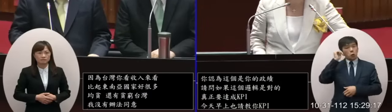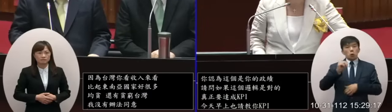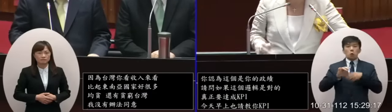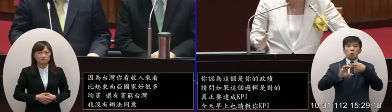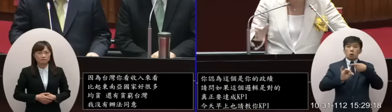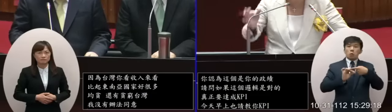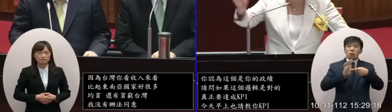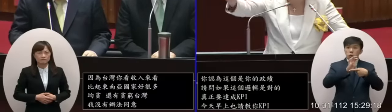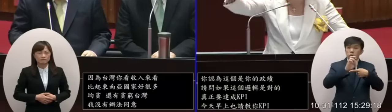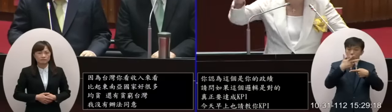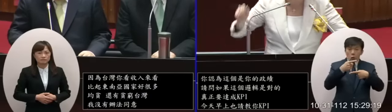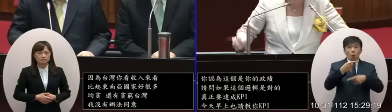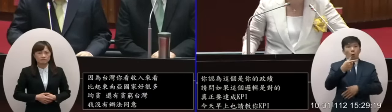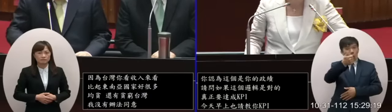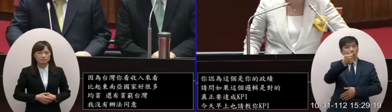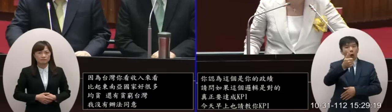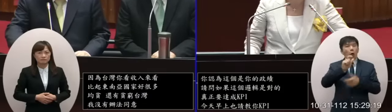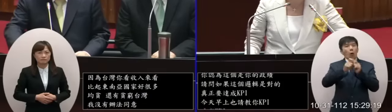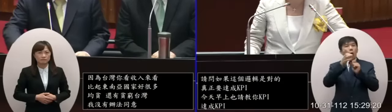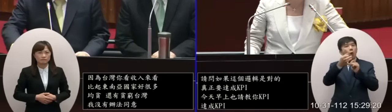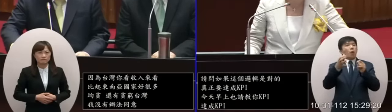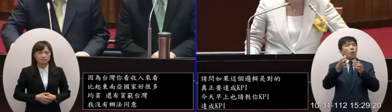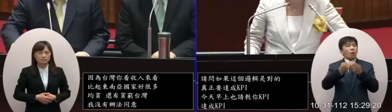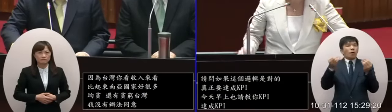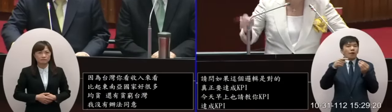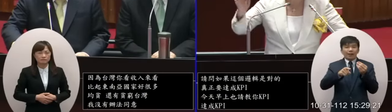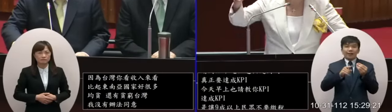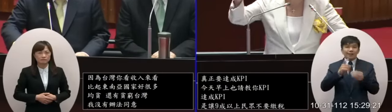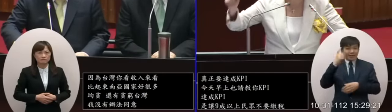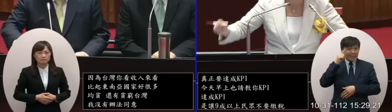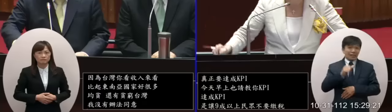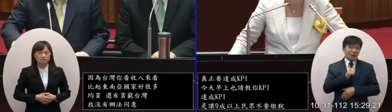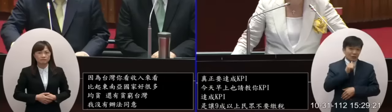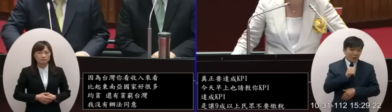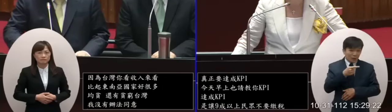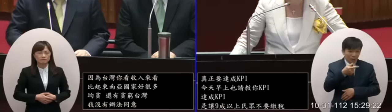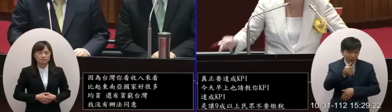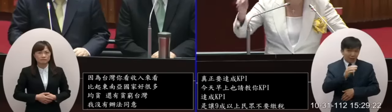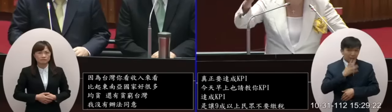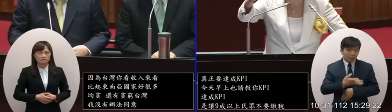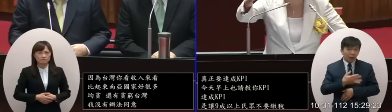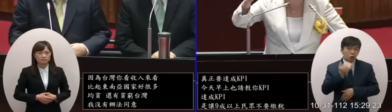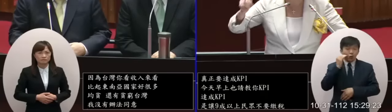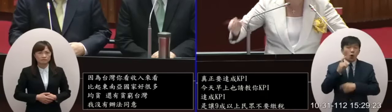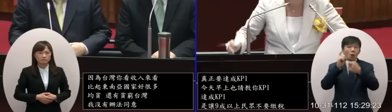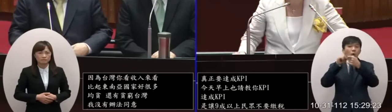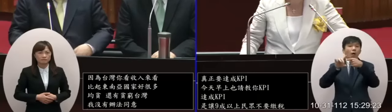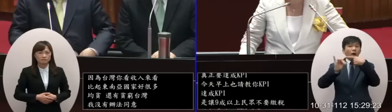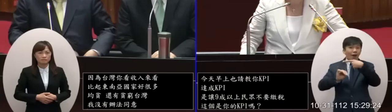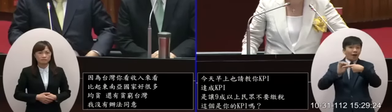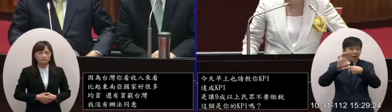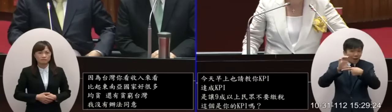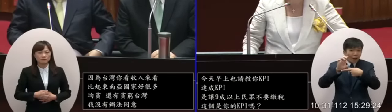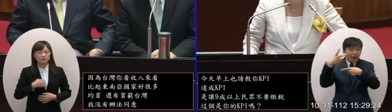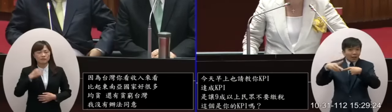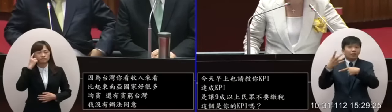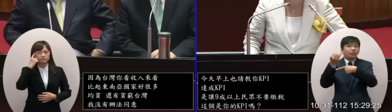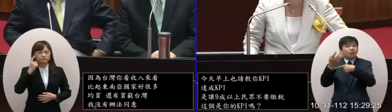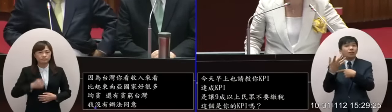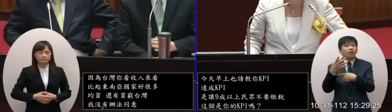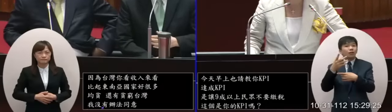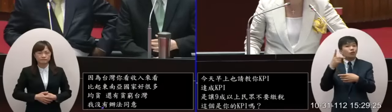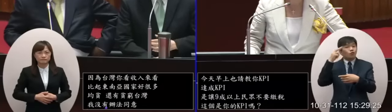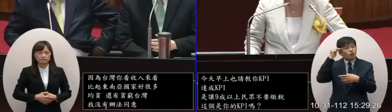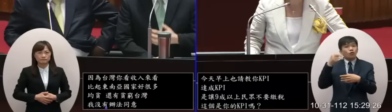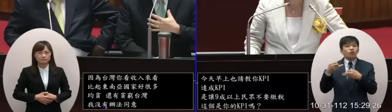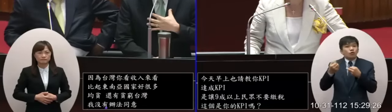比越高，这个47%不用缴税，这个不是均平，那你是不是要达成90%还是多少%？ 我想 更是你的